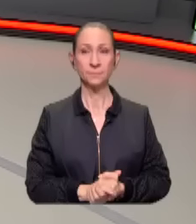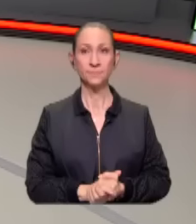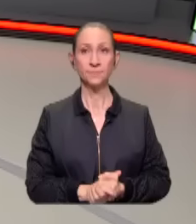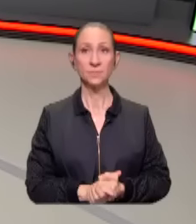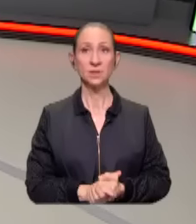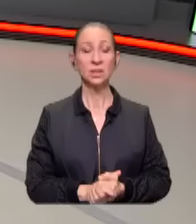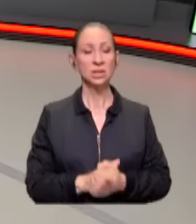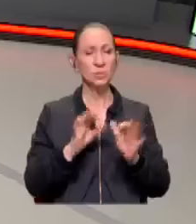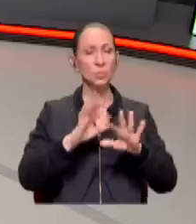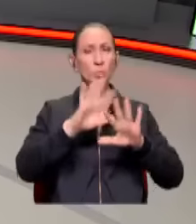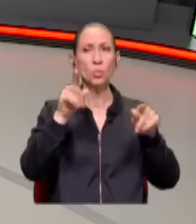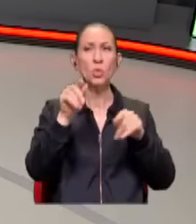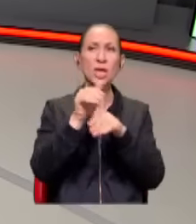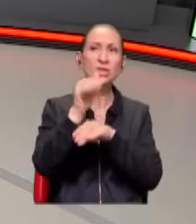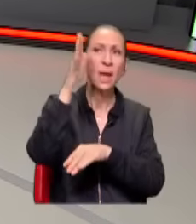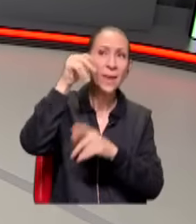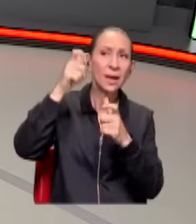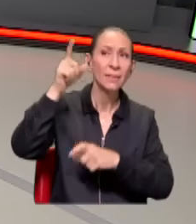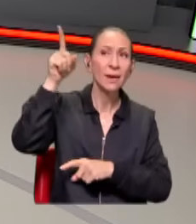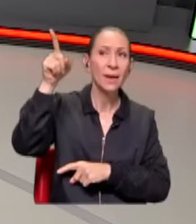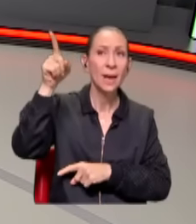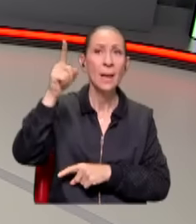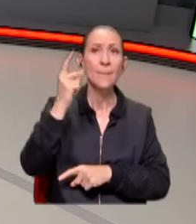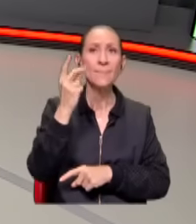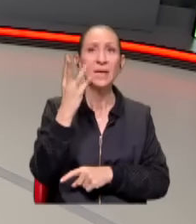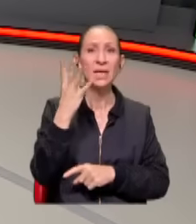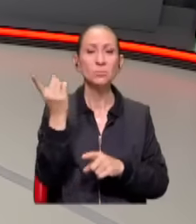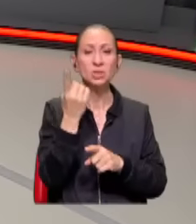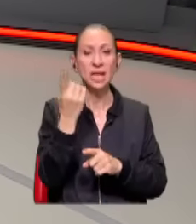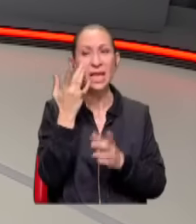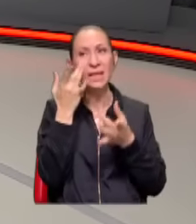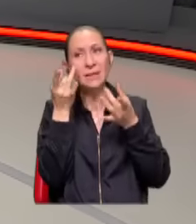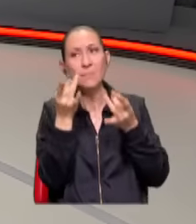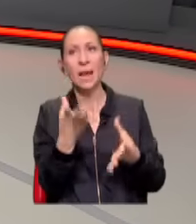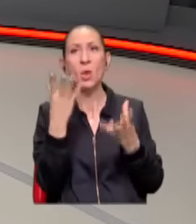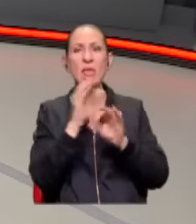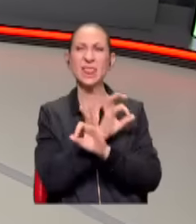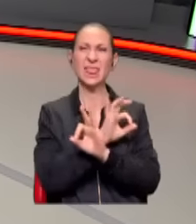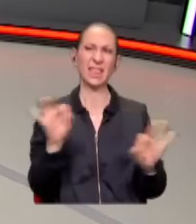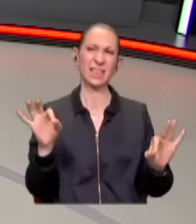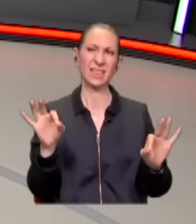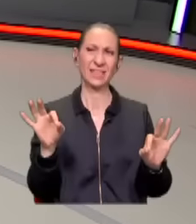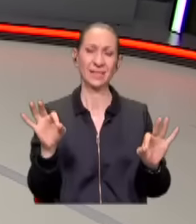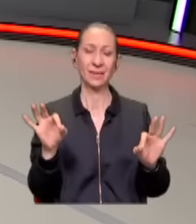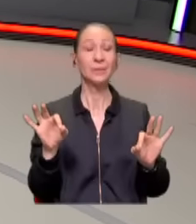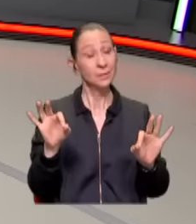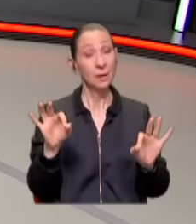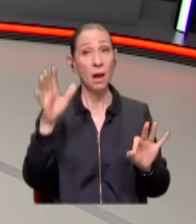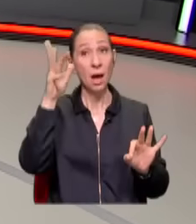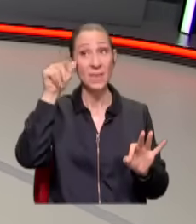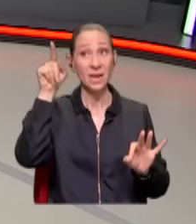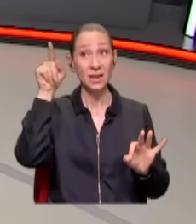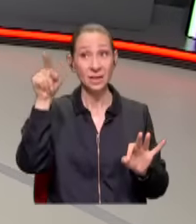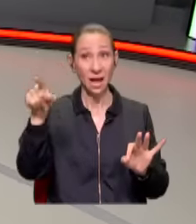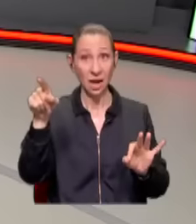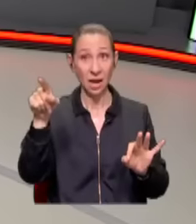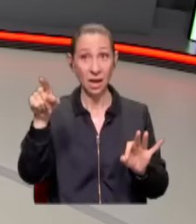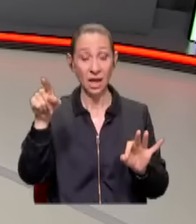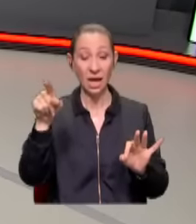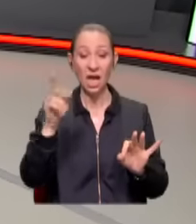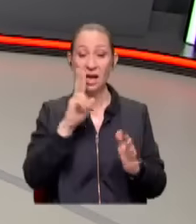Şimdi bütün bu yaşananlar Amerika'da birkaç şeyi birden ortaya çıkardı net bir biçimde. Amerika Birleşik